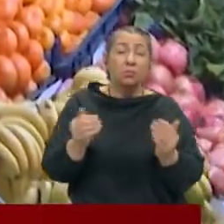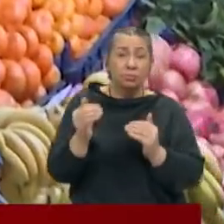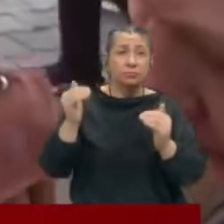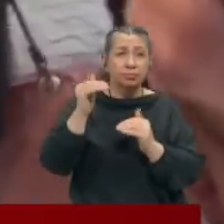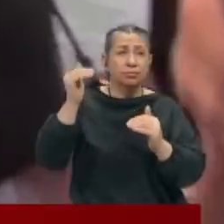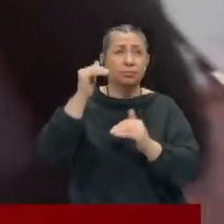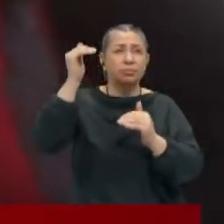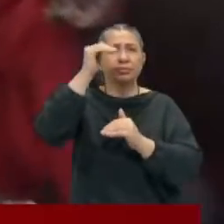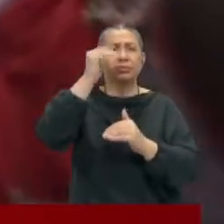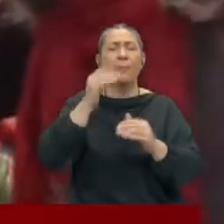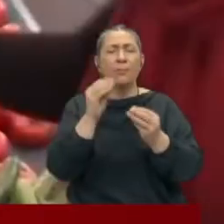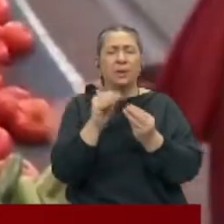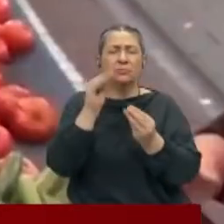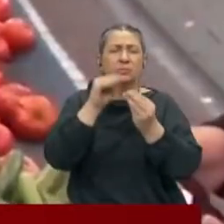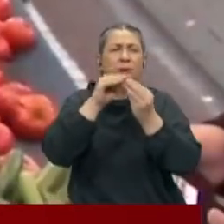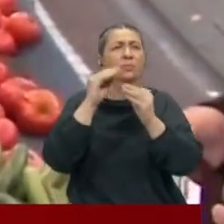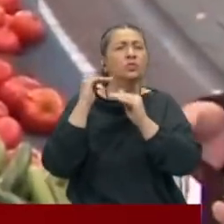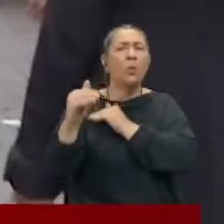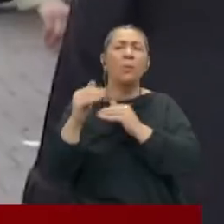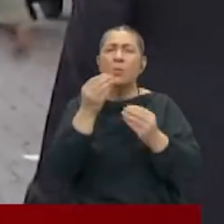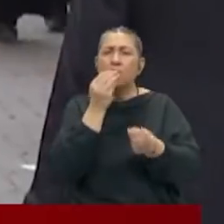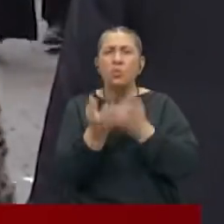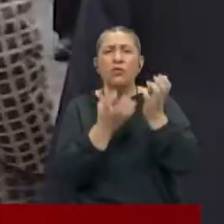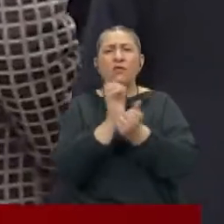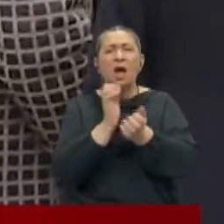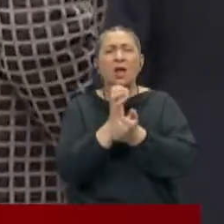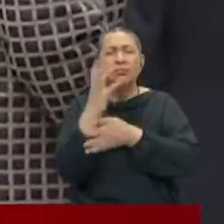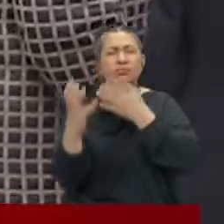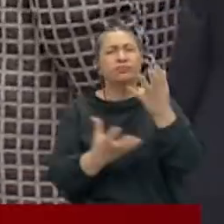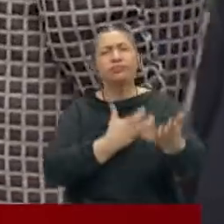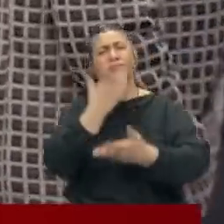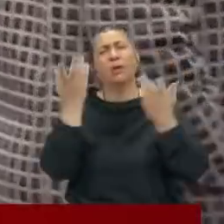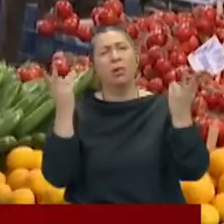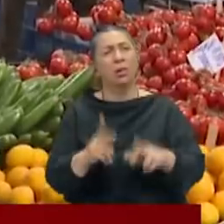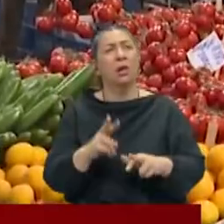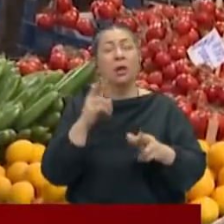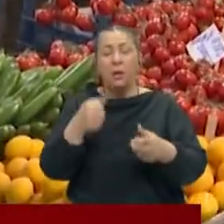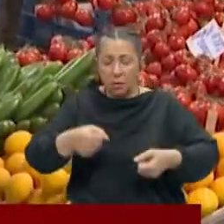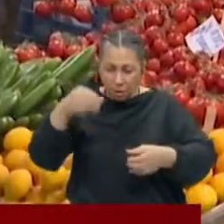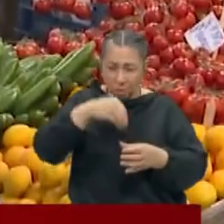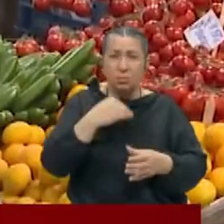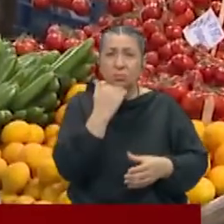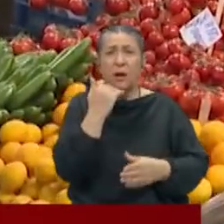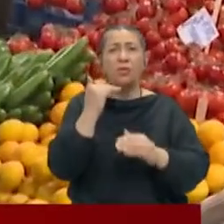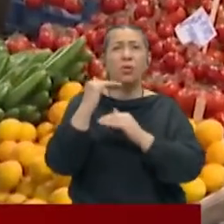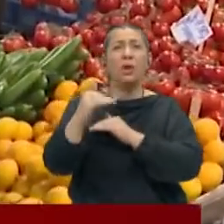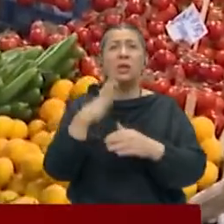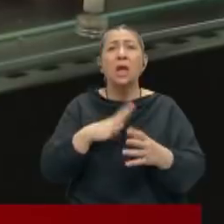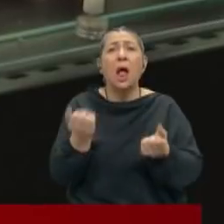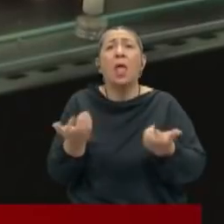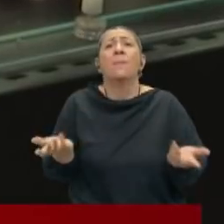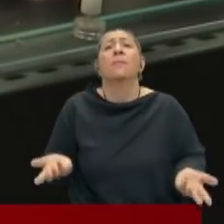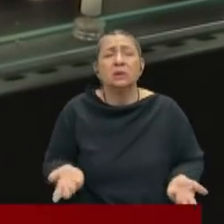ve beraberinde gelen zamlar vatandaşın mutfağındaki yangını iyice körükledi. Fileler dolmaz, vatandaş istediğini alamaz